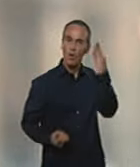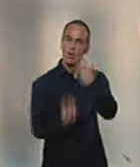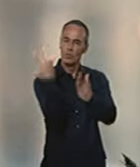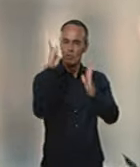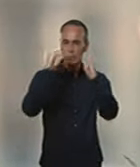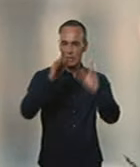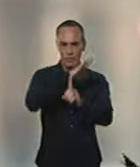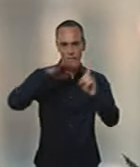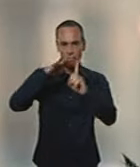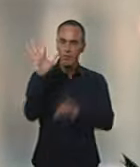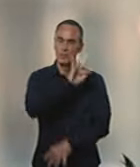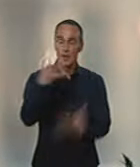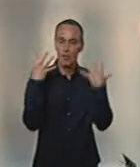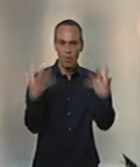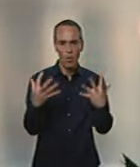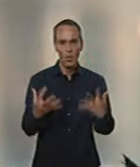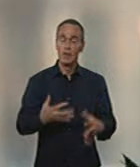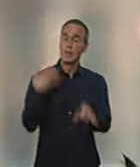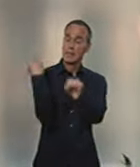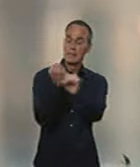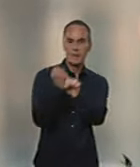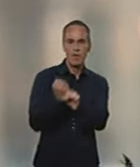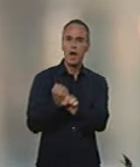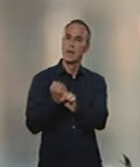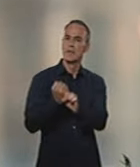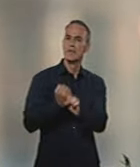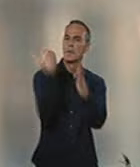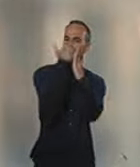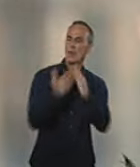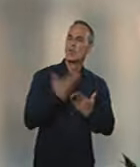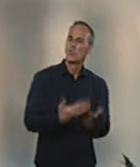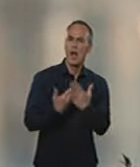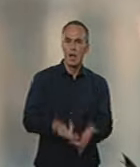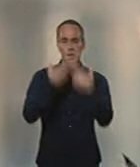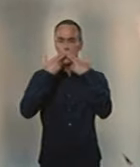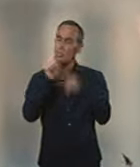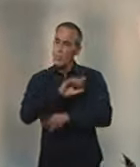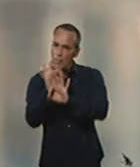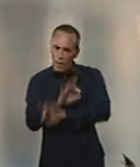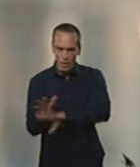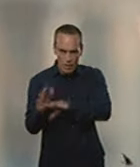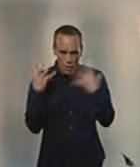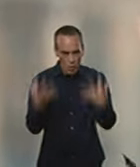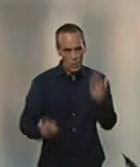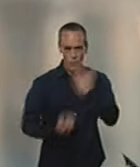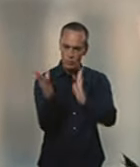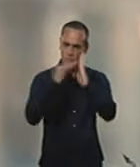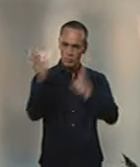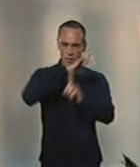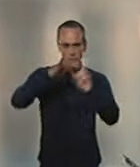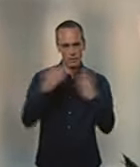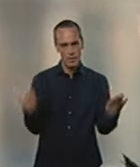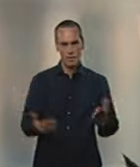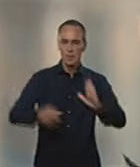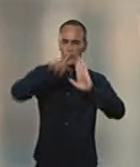travail ne sera pas tabou je veux un nouveau modèle français où le poids des normes et des règles qui pèse si lourdement